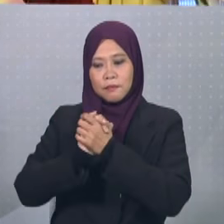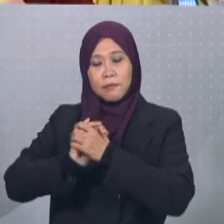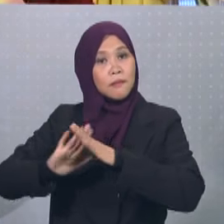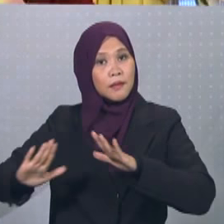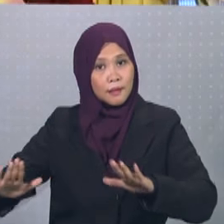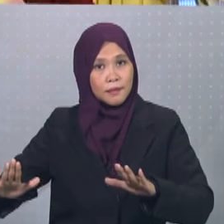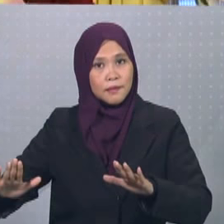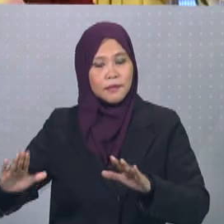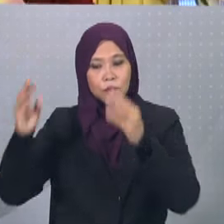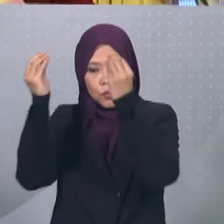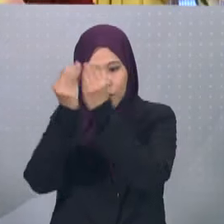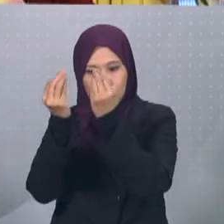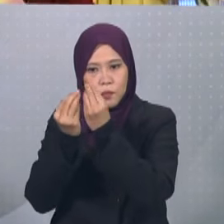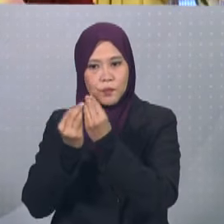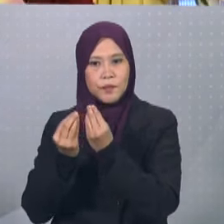keselamatan bahawa